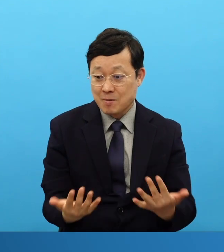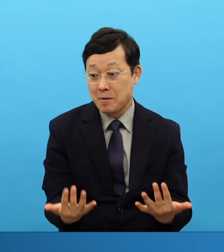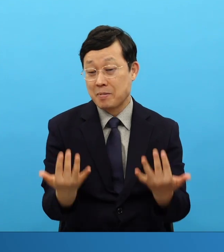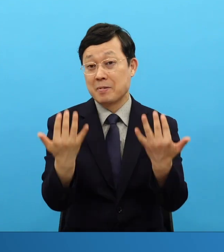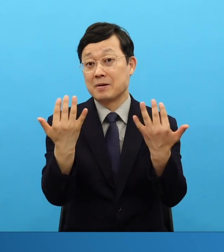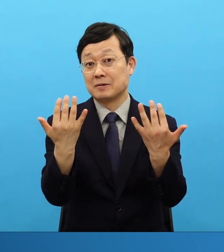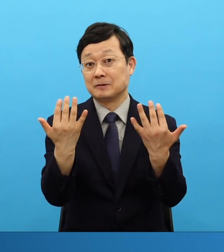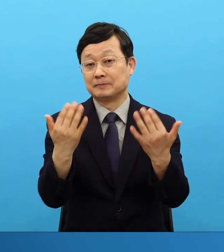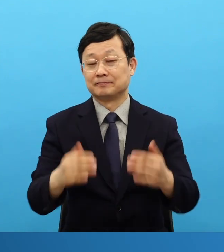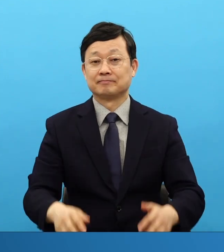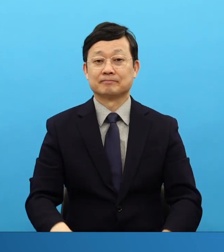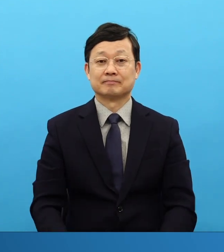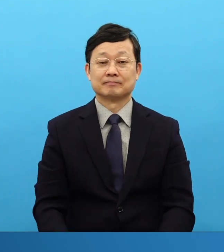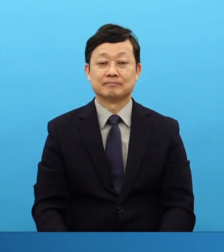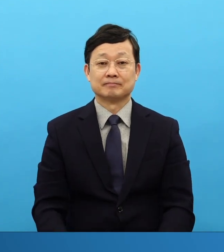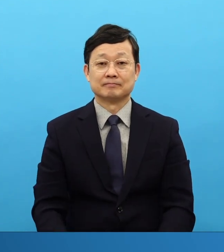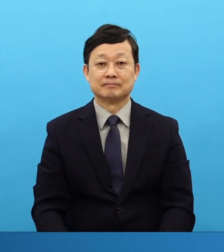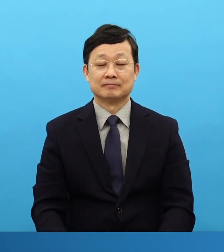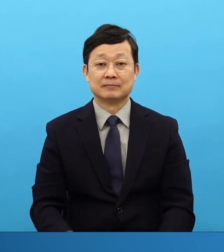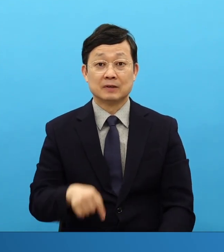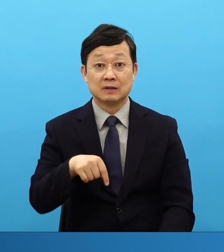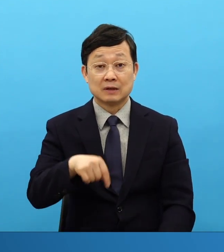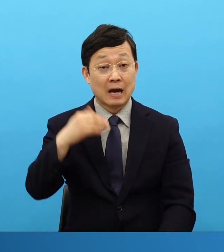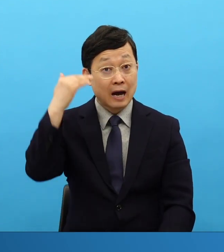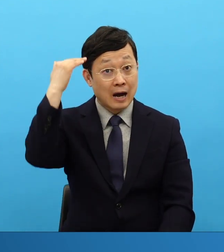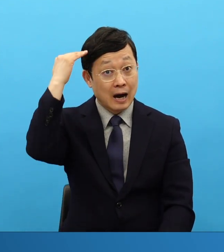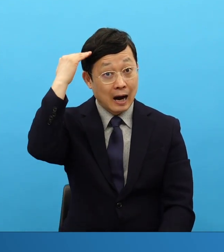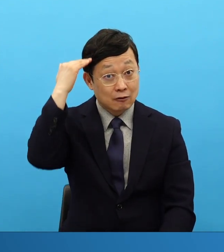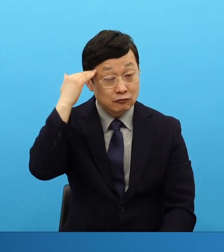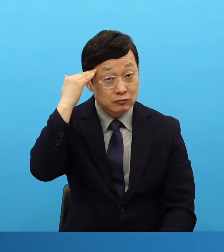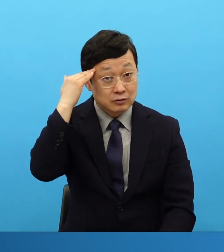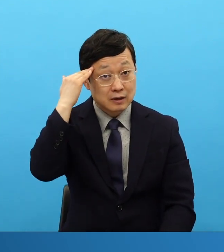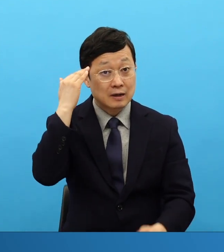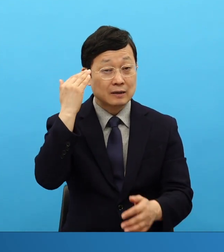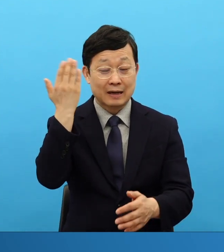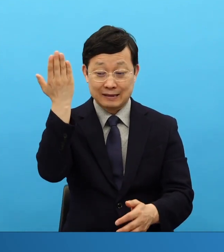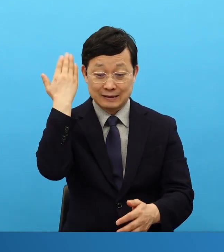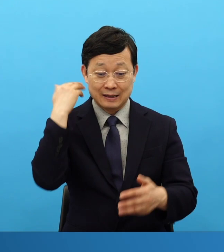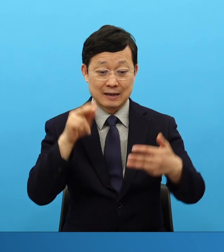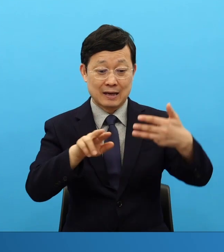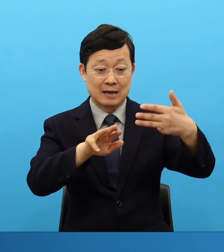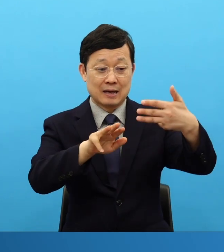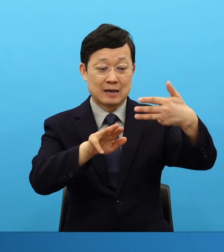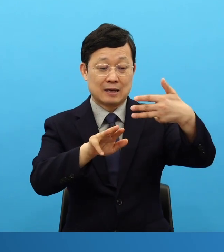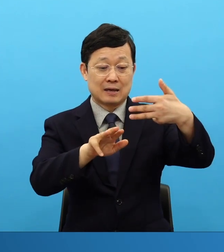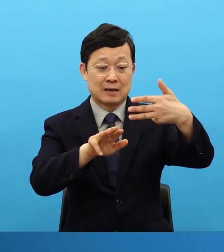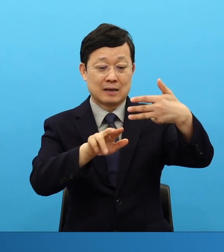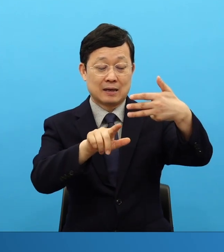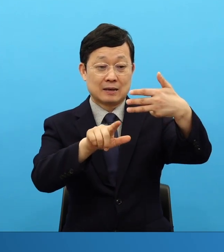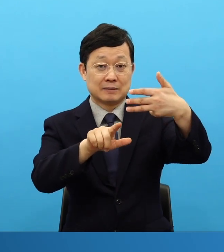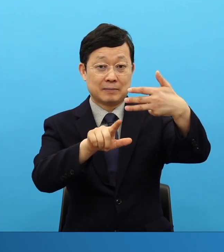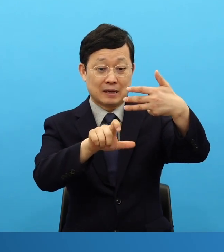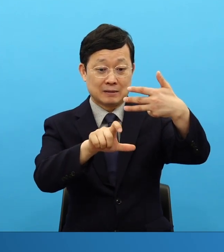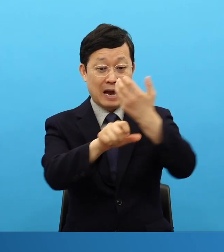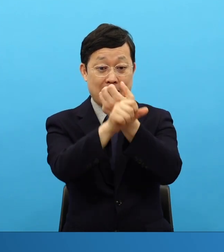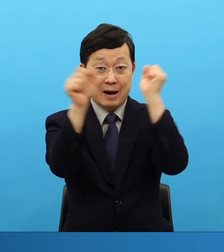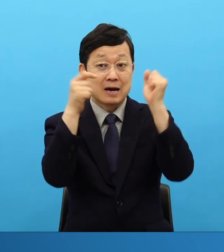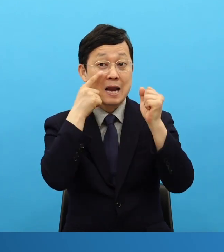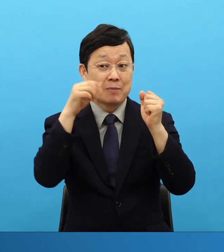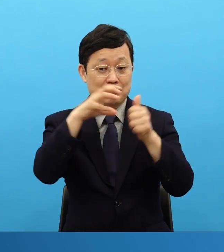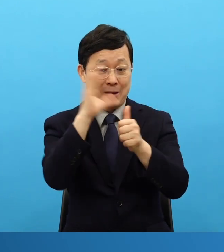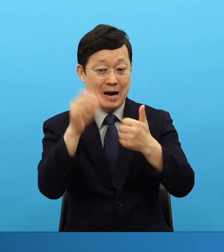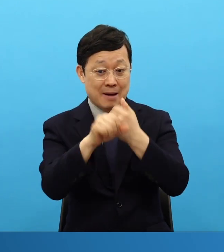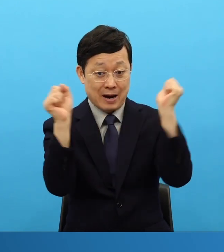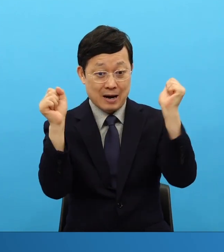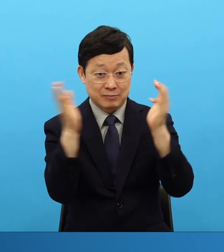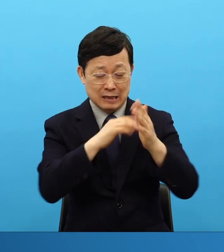우리나라 해방 이후 초창기 지도자들, 학자들 모두가 그리스도인이었습니다. Gratefully, after the liberation